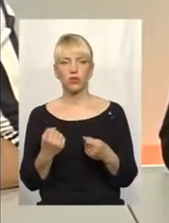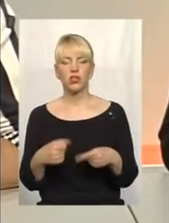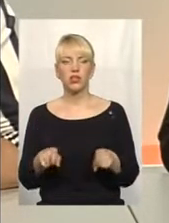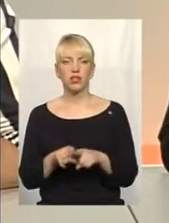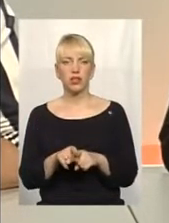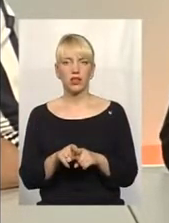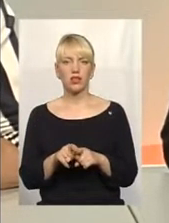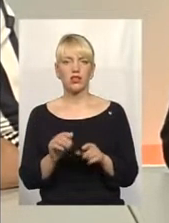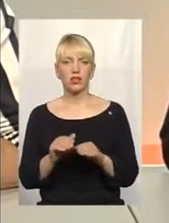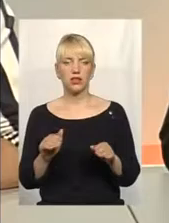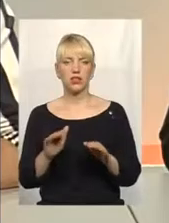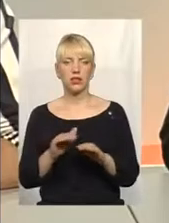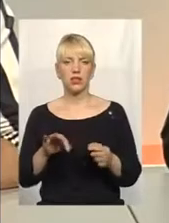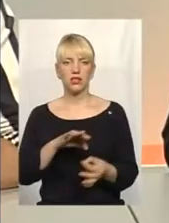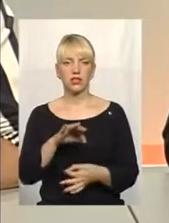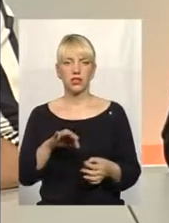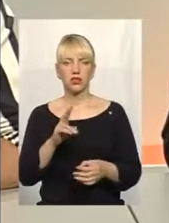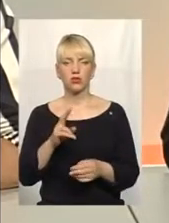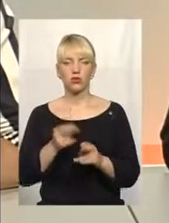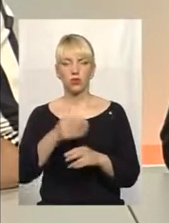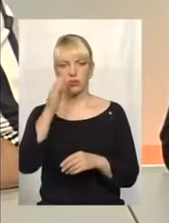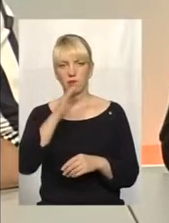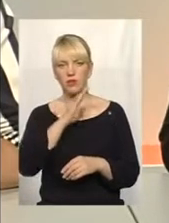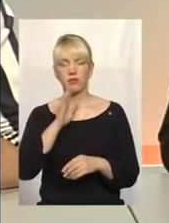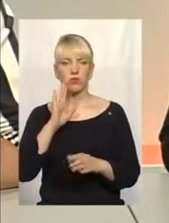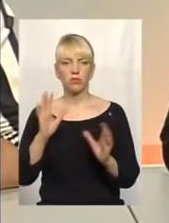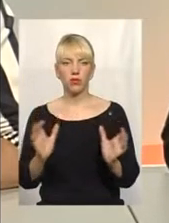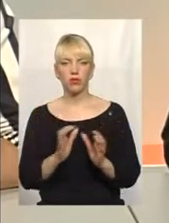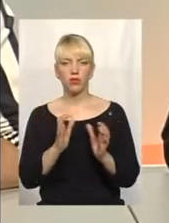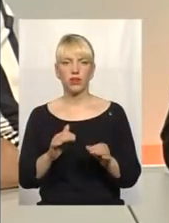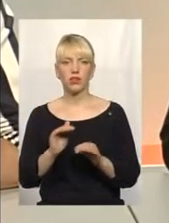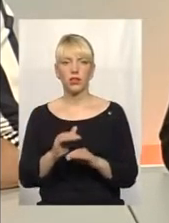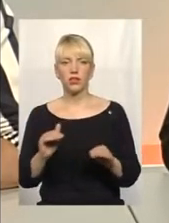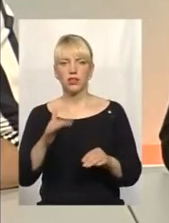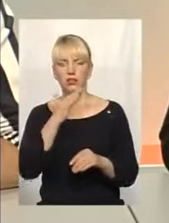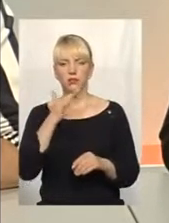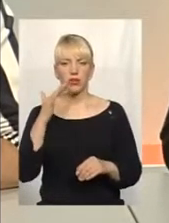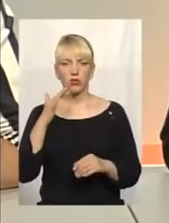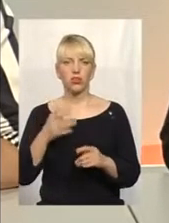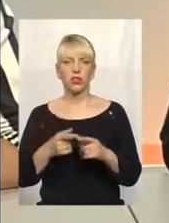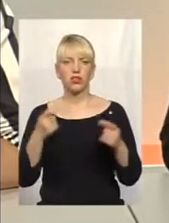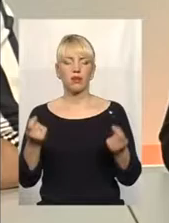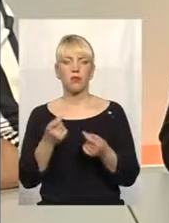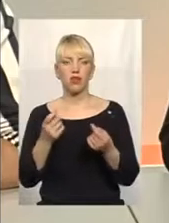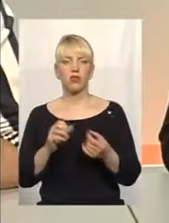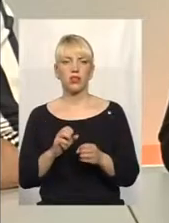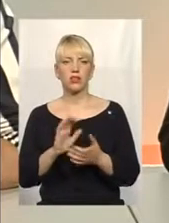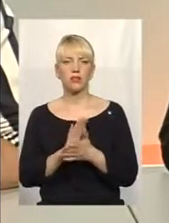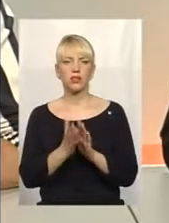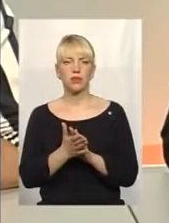категорії дітей. Діти-сироти, діти, позбавлені батьківського піклування, діти з багатодітних, малозабезпечених